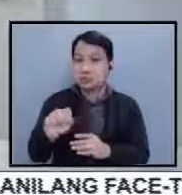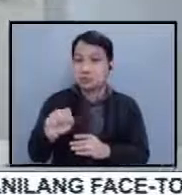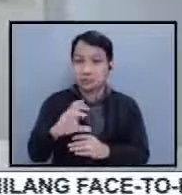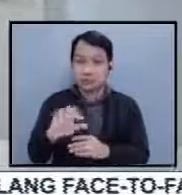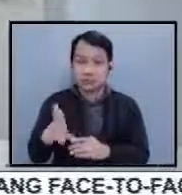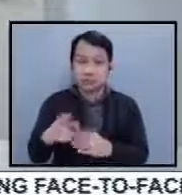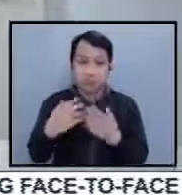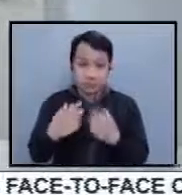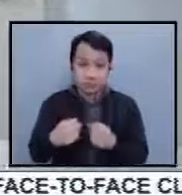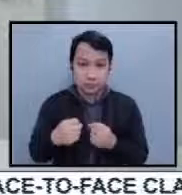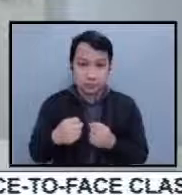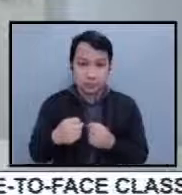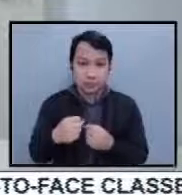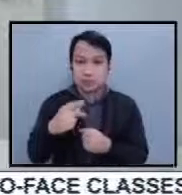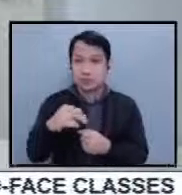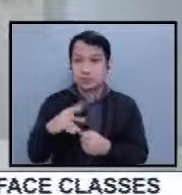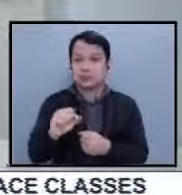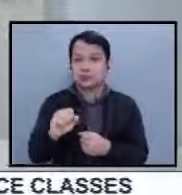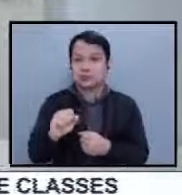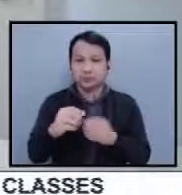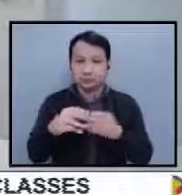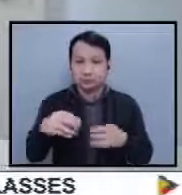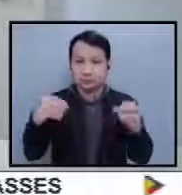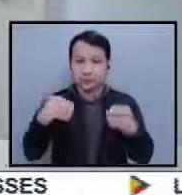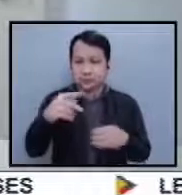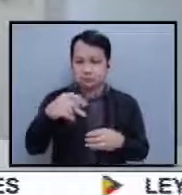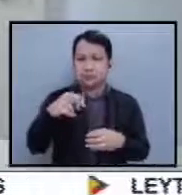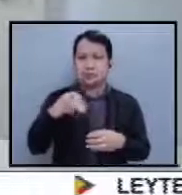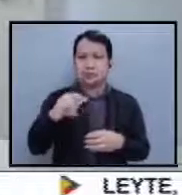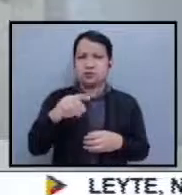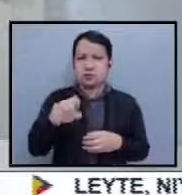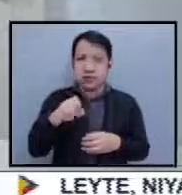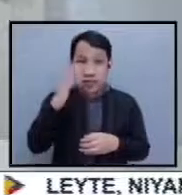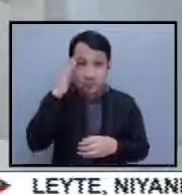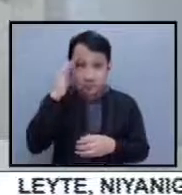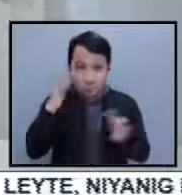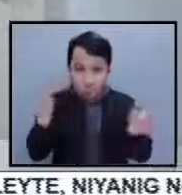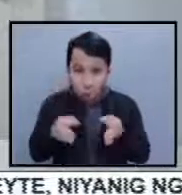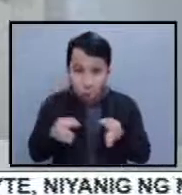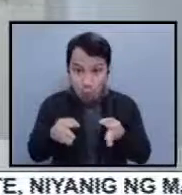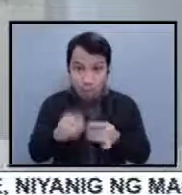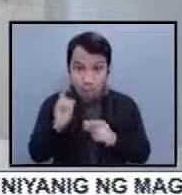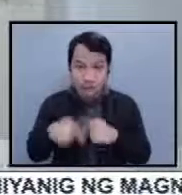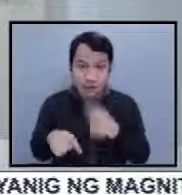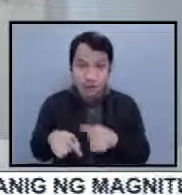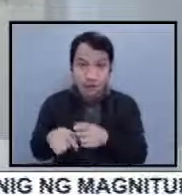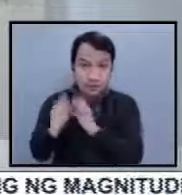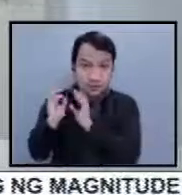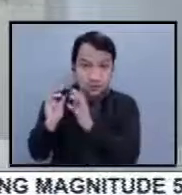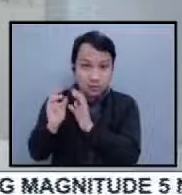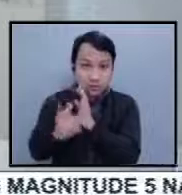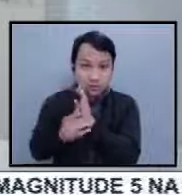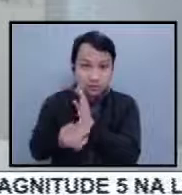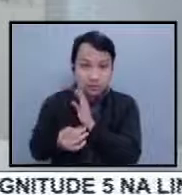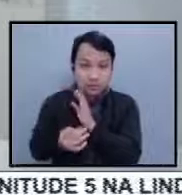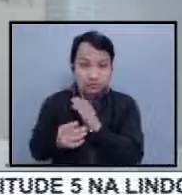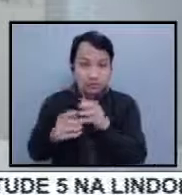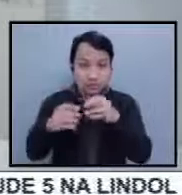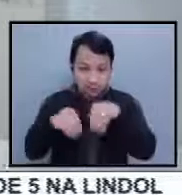sa protina ang sugpo at alam po ba ninyo na nakakapayat ang coconut milk at nagtataglay din ito